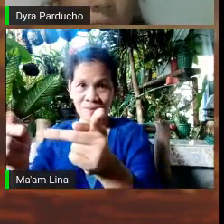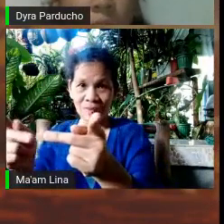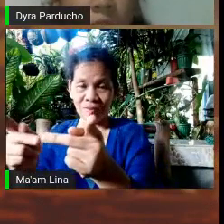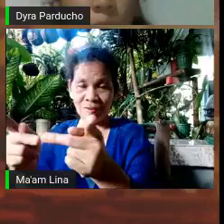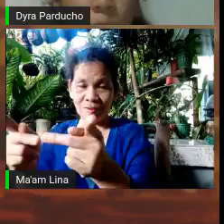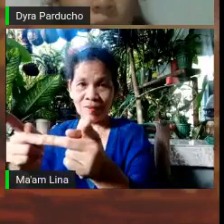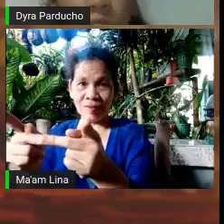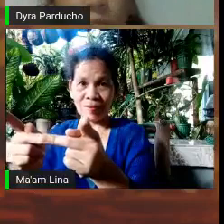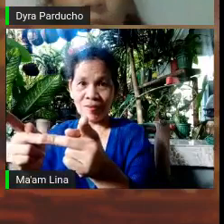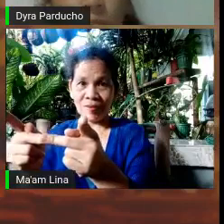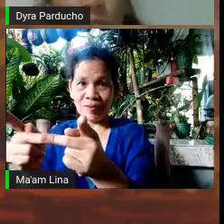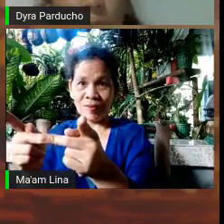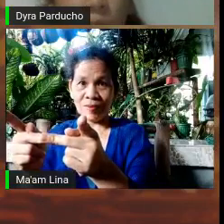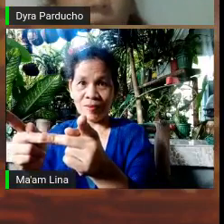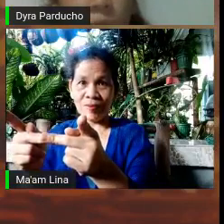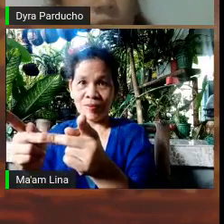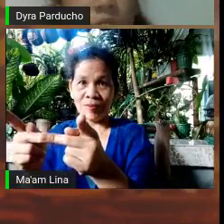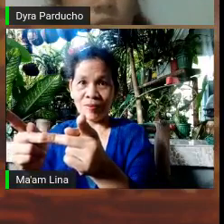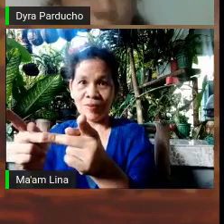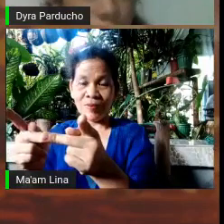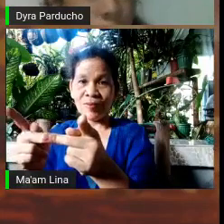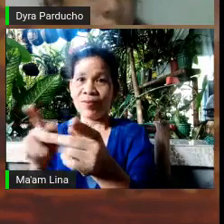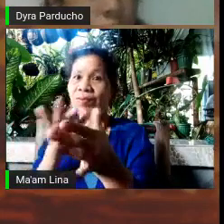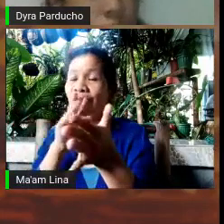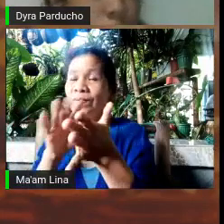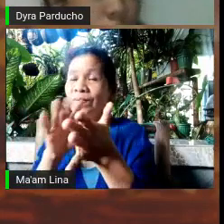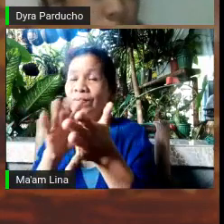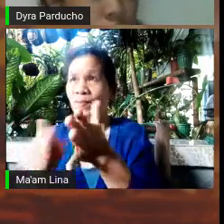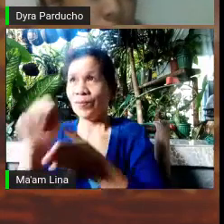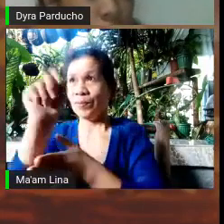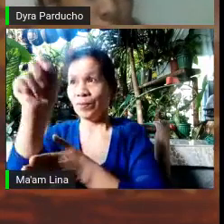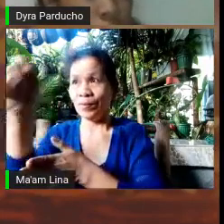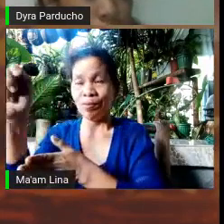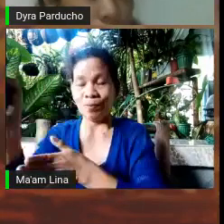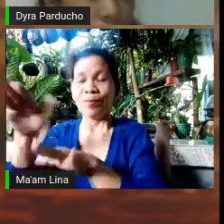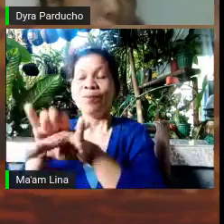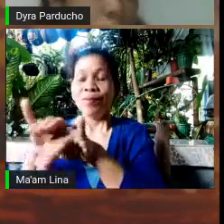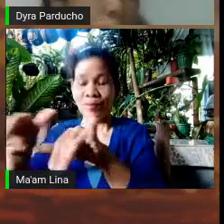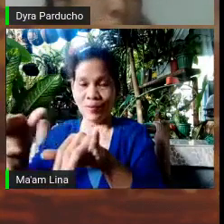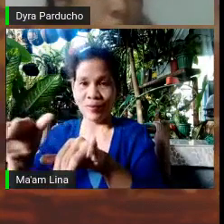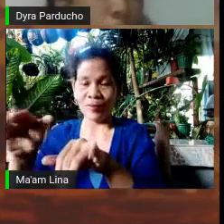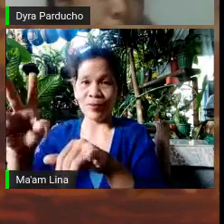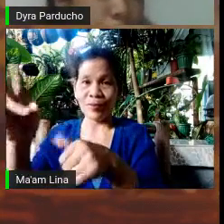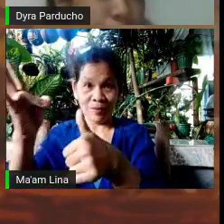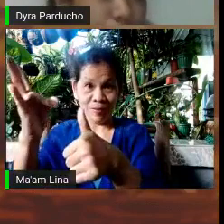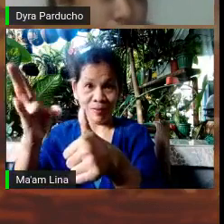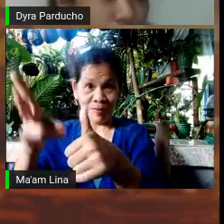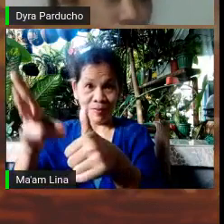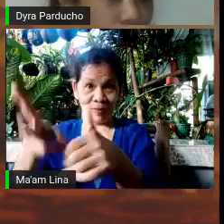is i-sprinkle din po niya ng 7 beses yung dugo. Na sumisimbolo naman po na